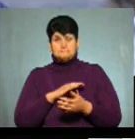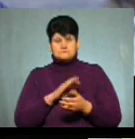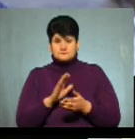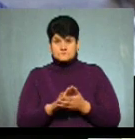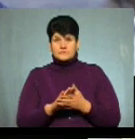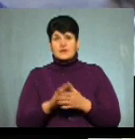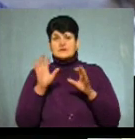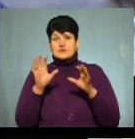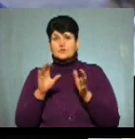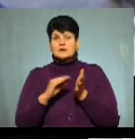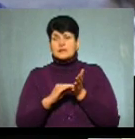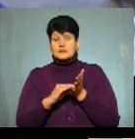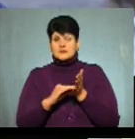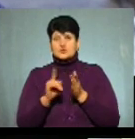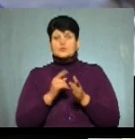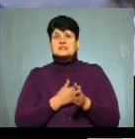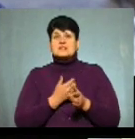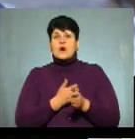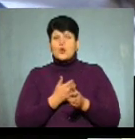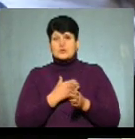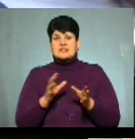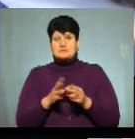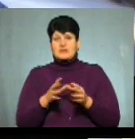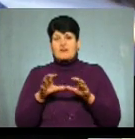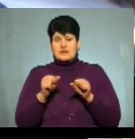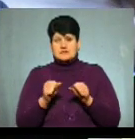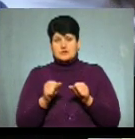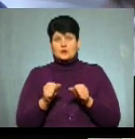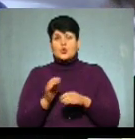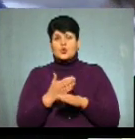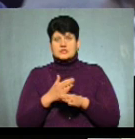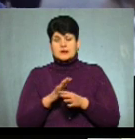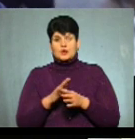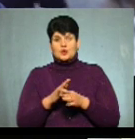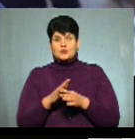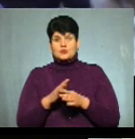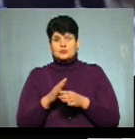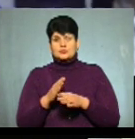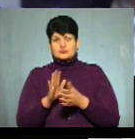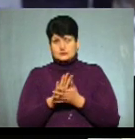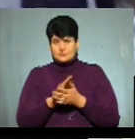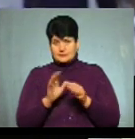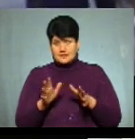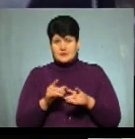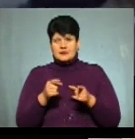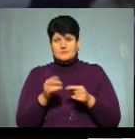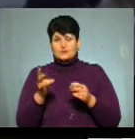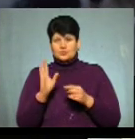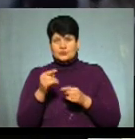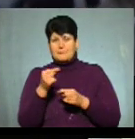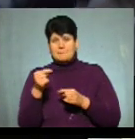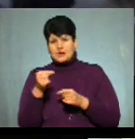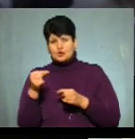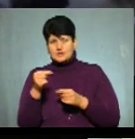в законі прописано, щоб заохотити співвласників до роздільного сортування, значить, передбачено, що їм буде мінусуватися від